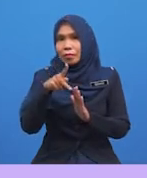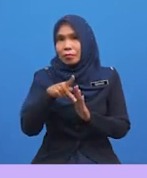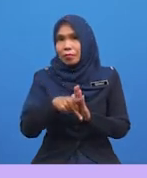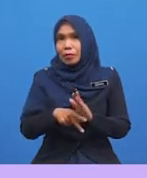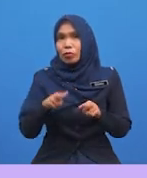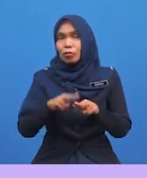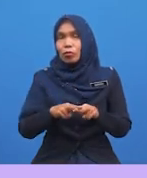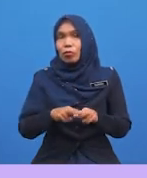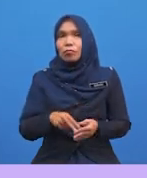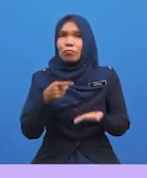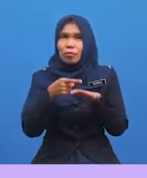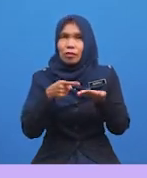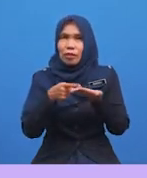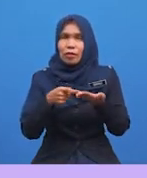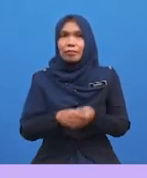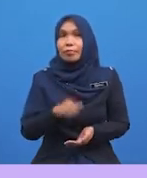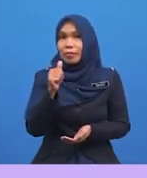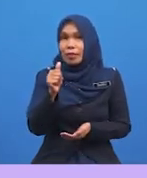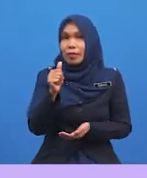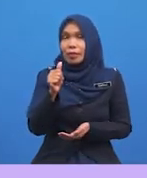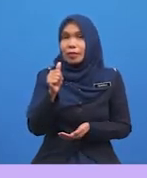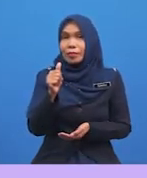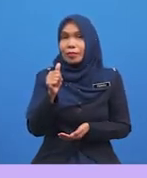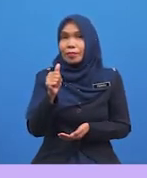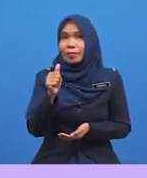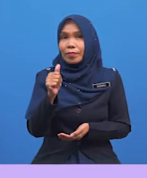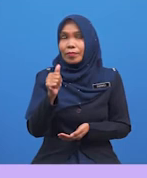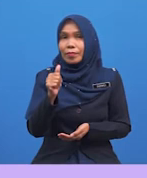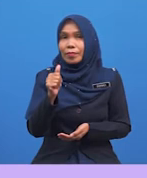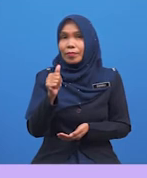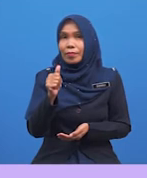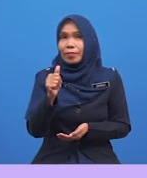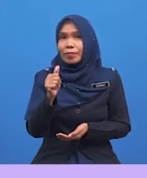A. Terletak di kawasan tanah pamah. B.